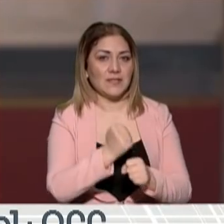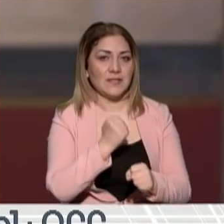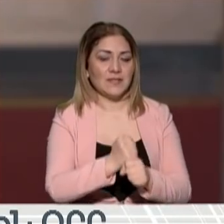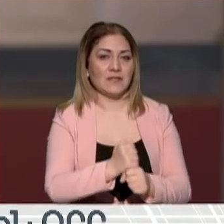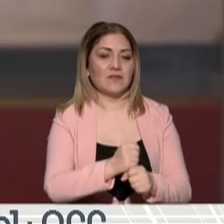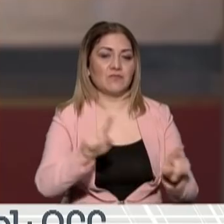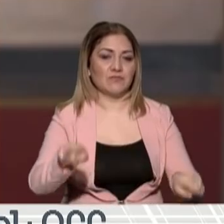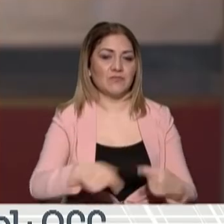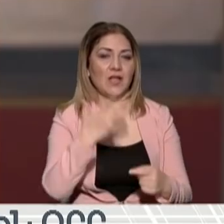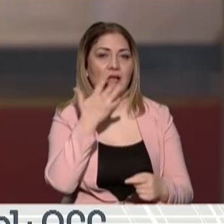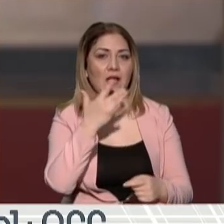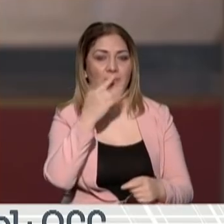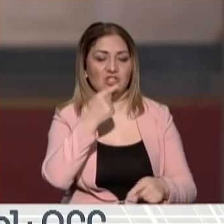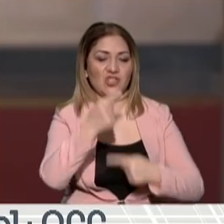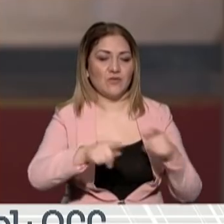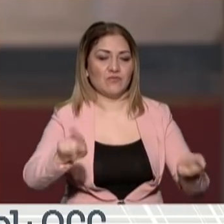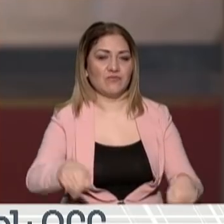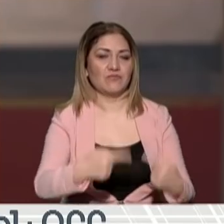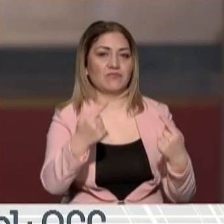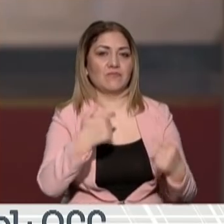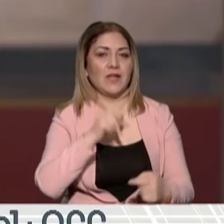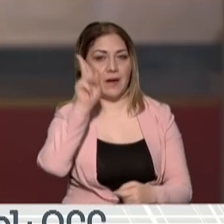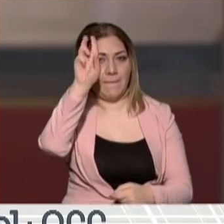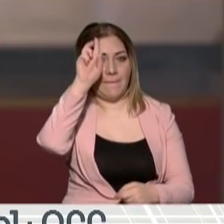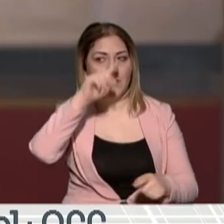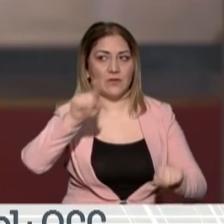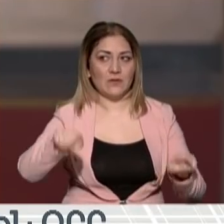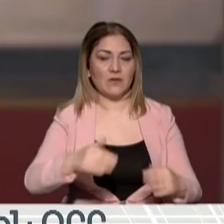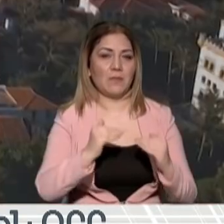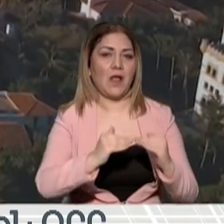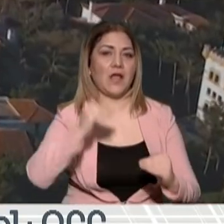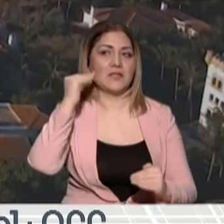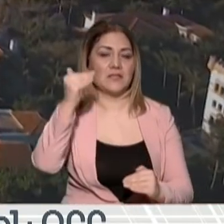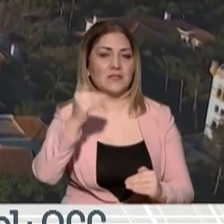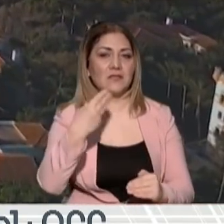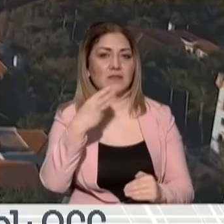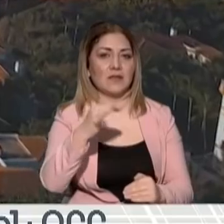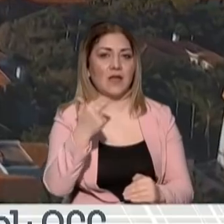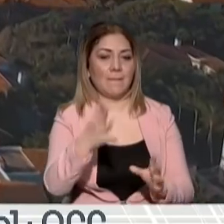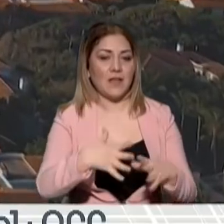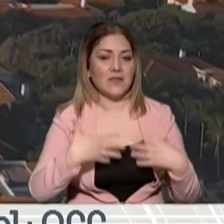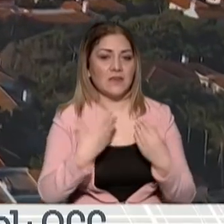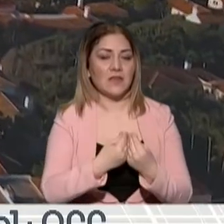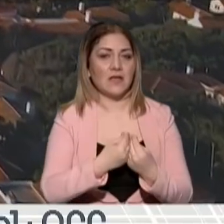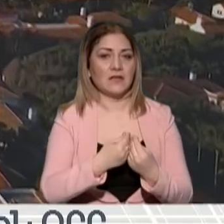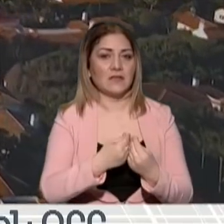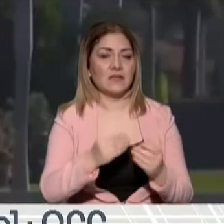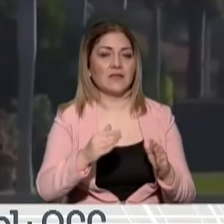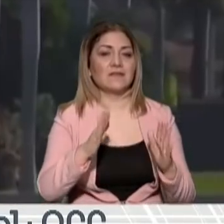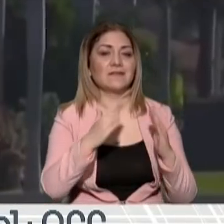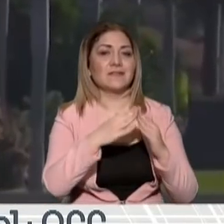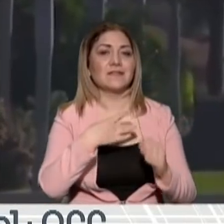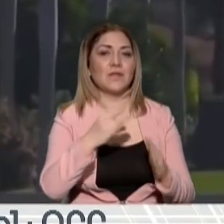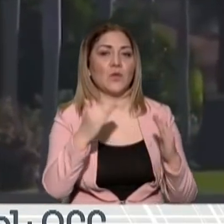շարունակել շենացնել Ամերիկայի ժառանգությունը, մեր երկիրը հասցնել բարձունքների։ Թրամփի ընտանիքը Սպիտակ տնից կմեկնի